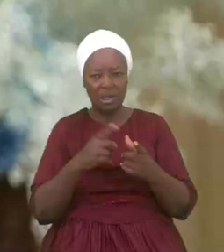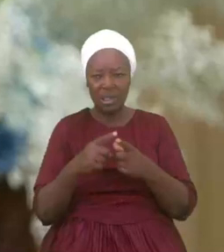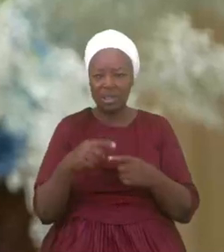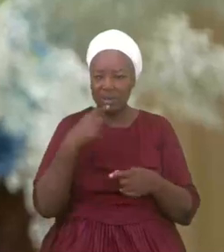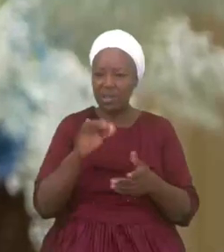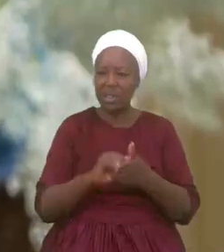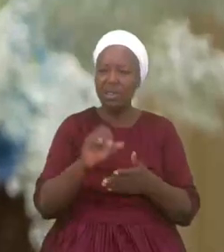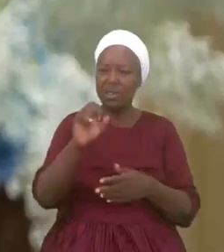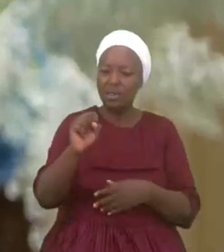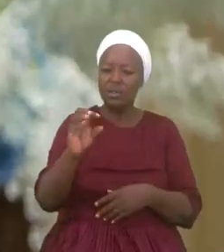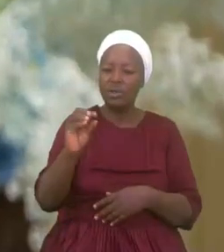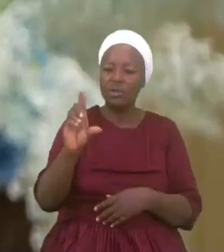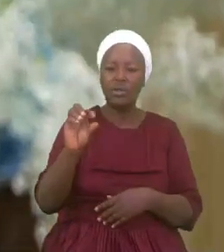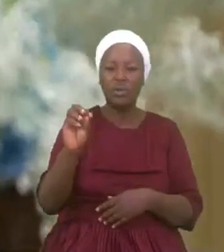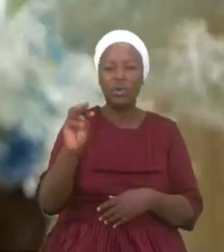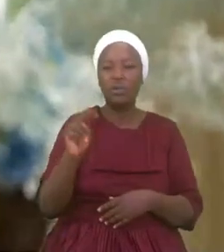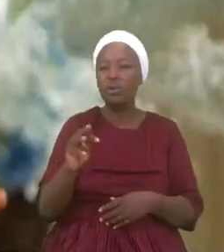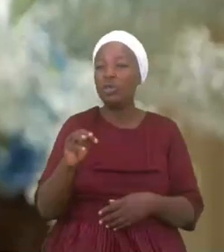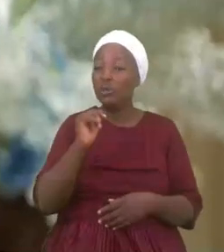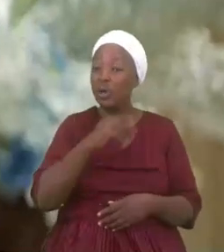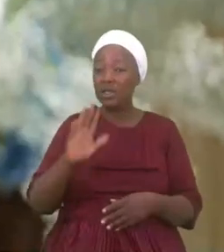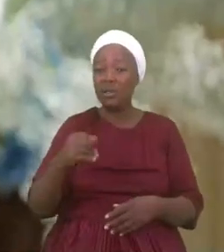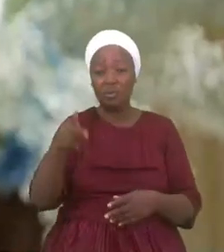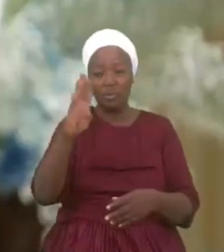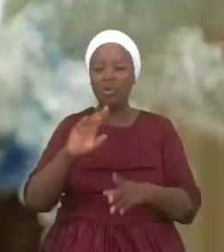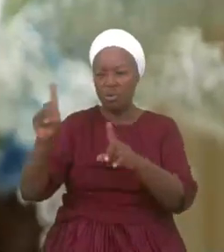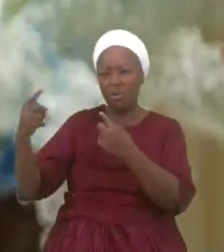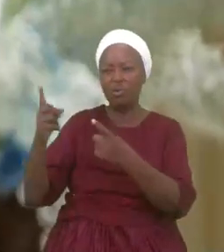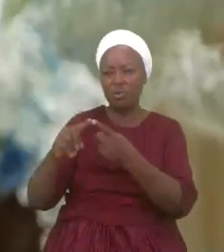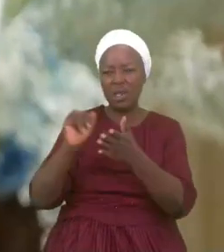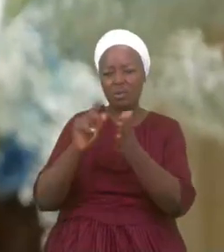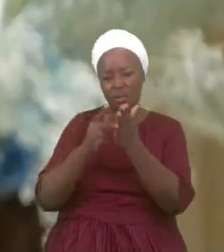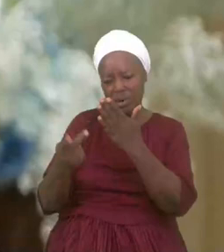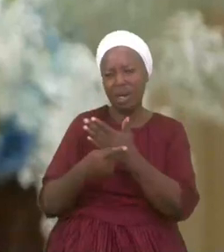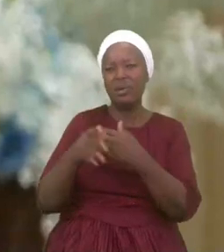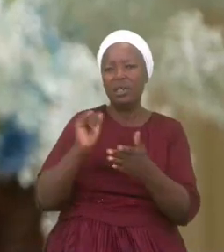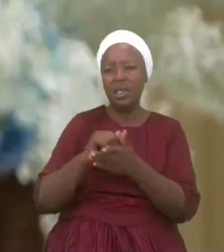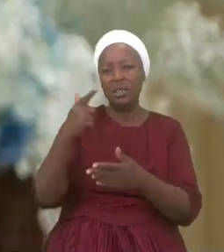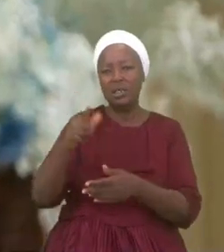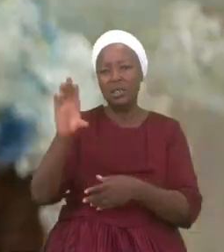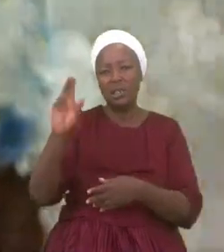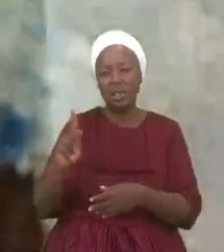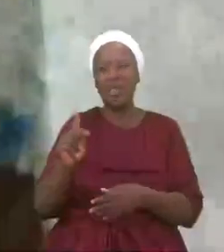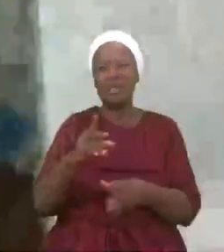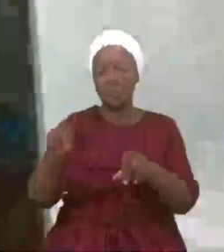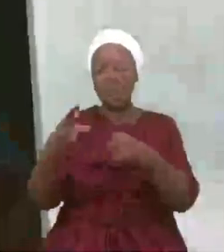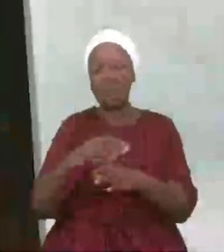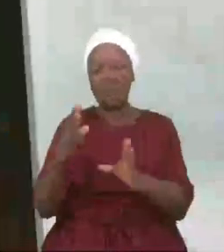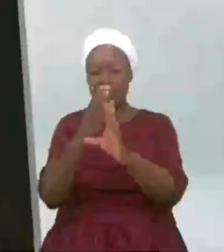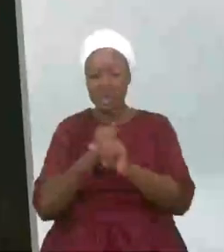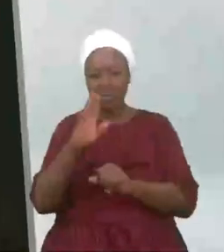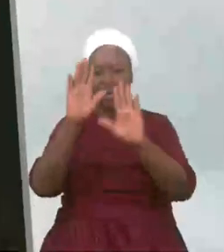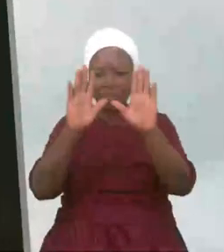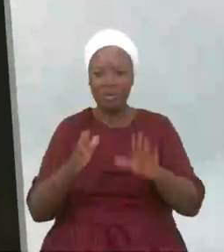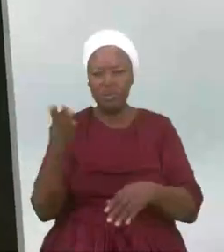état il m'a dit que Salomon tu es en train de Dieu va dissiquer qui va commencer